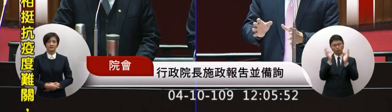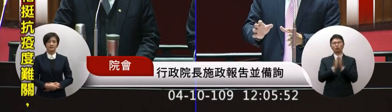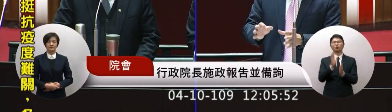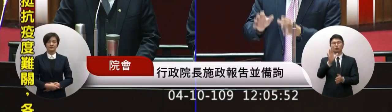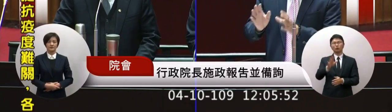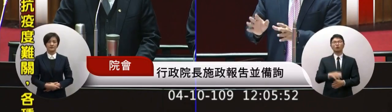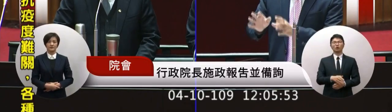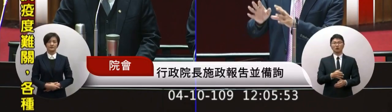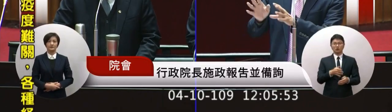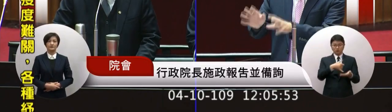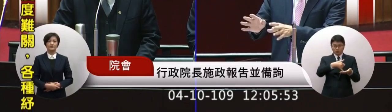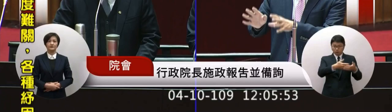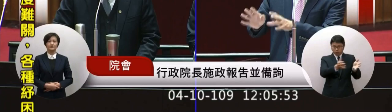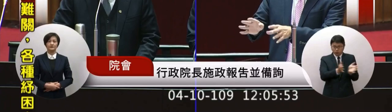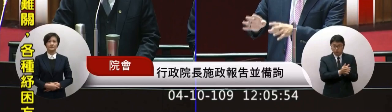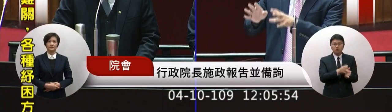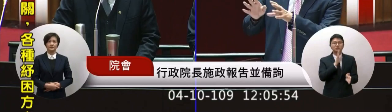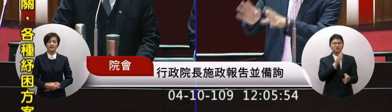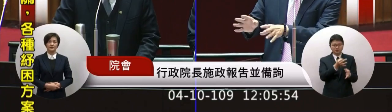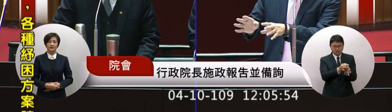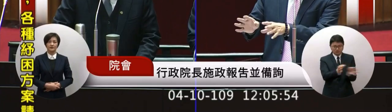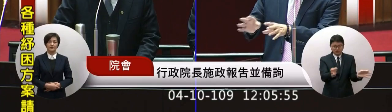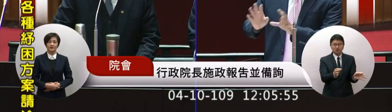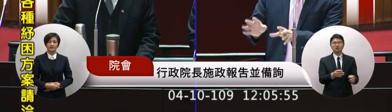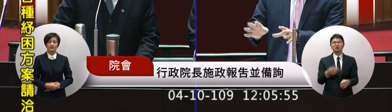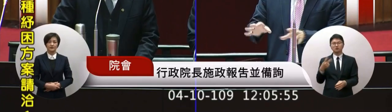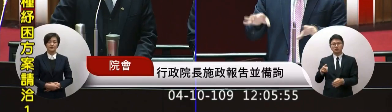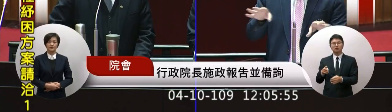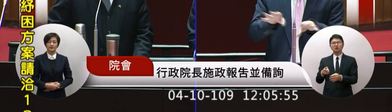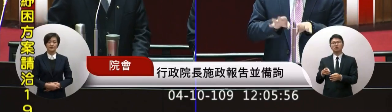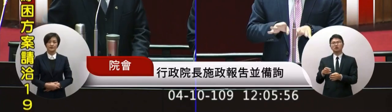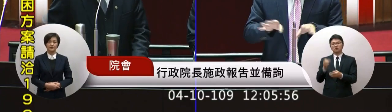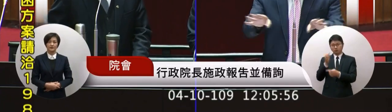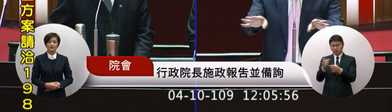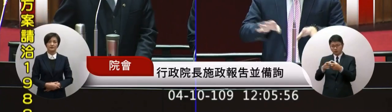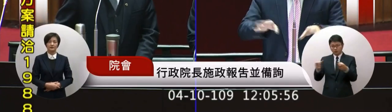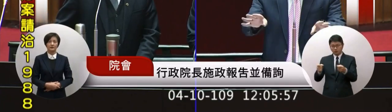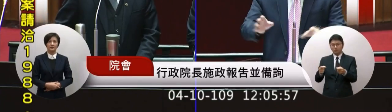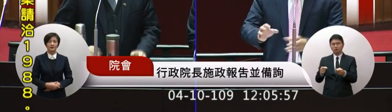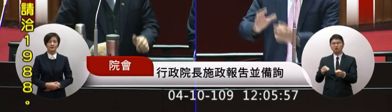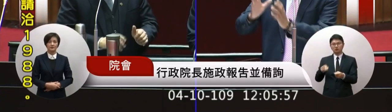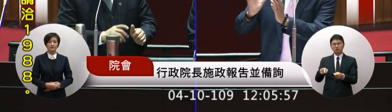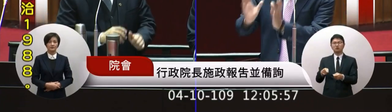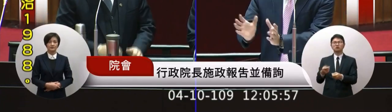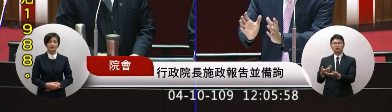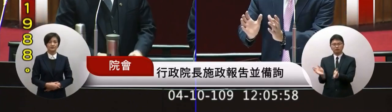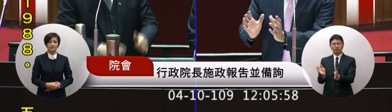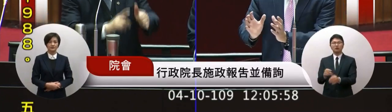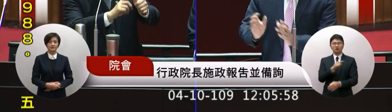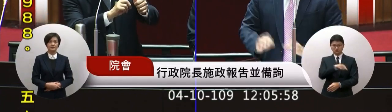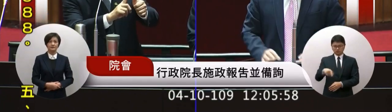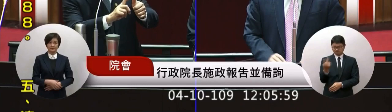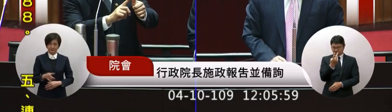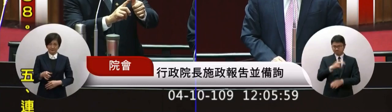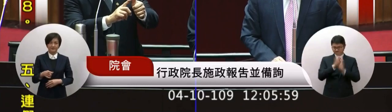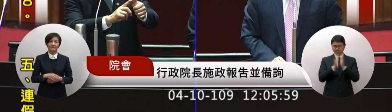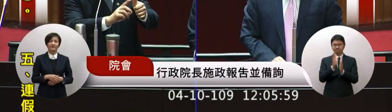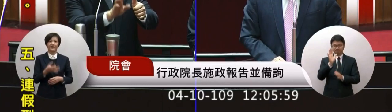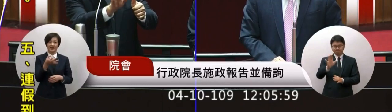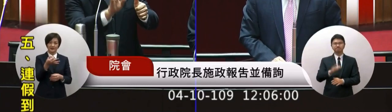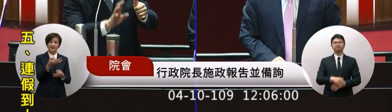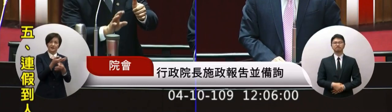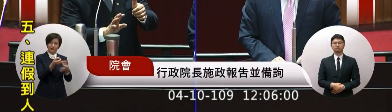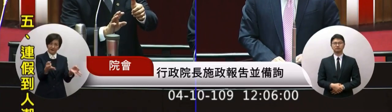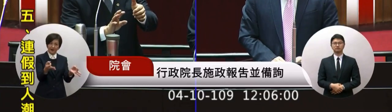兴抵用券是针对消刺激消费、振兴经济这个部分，所以我是双管齐下，而不是只有做一个。 对，我们发现